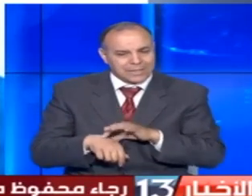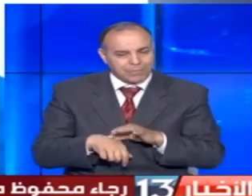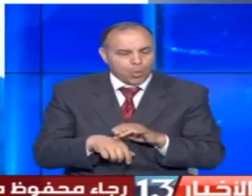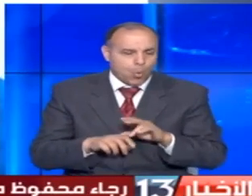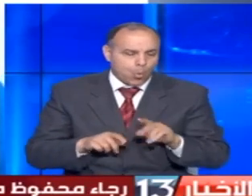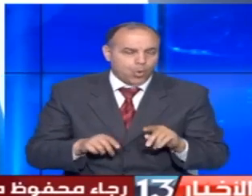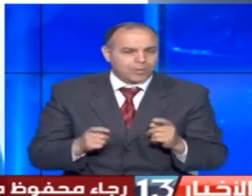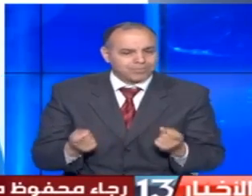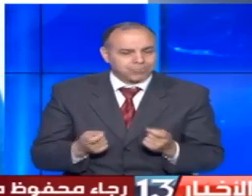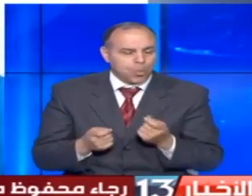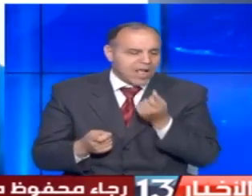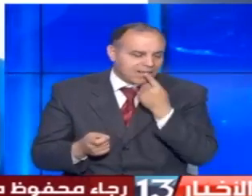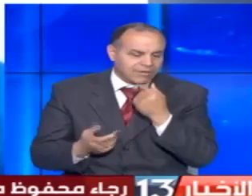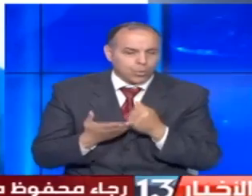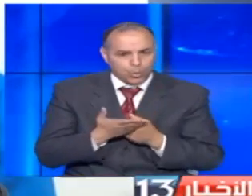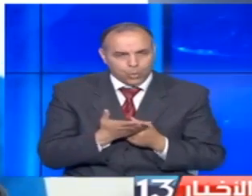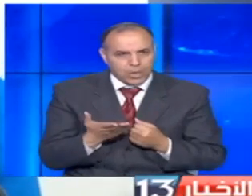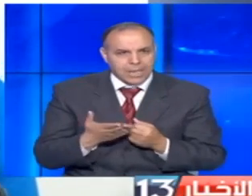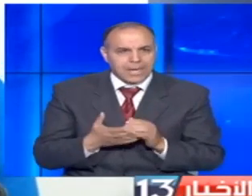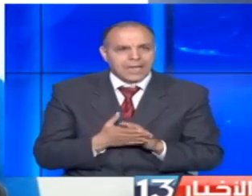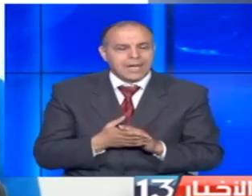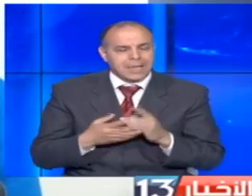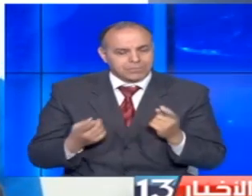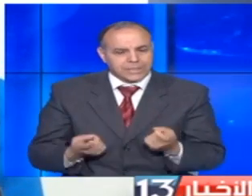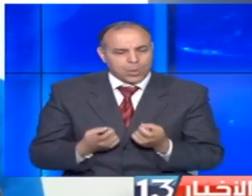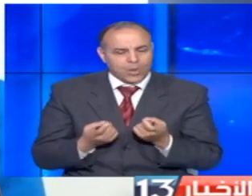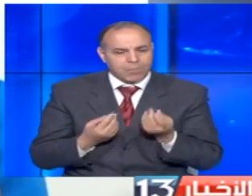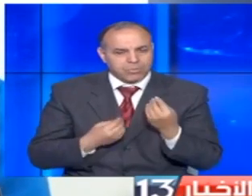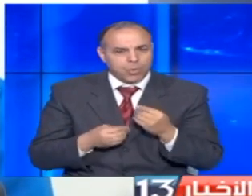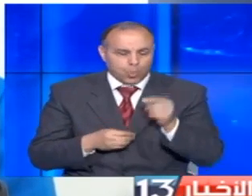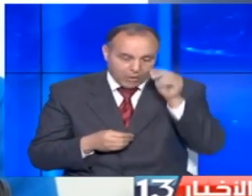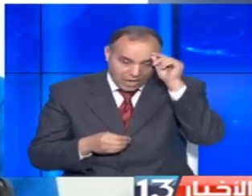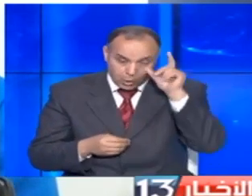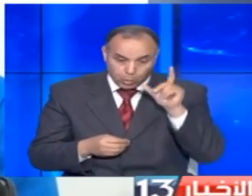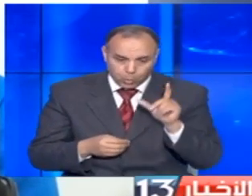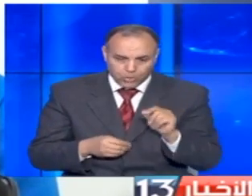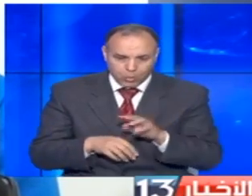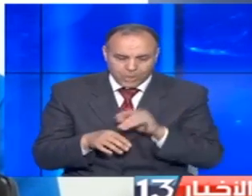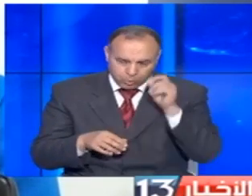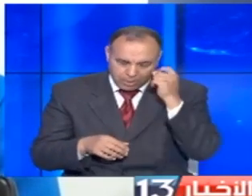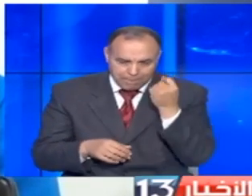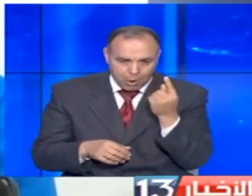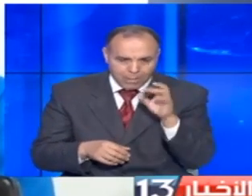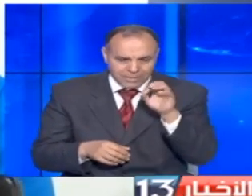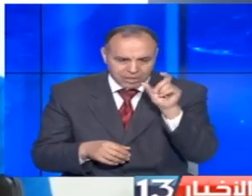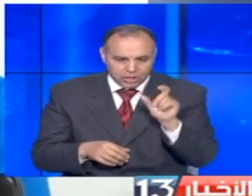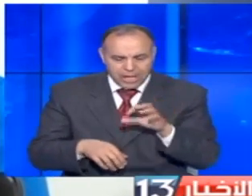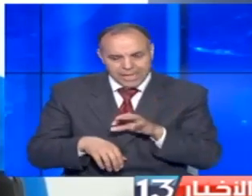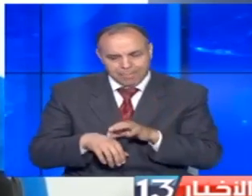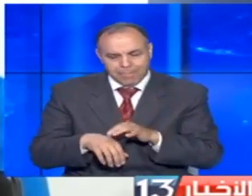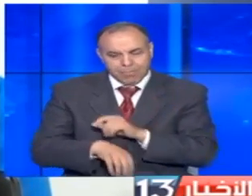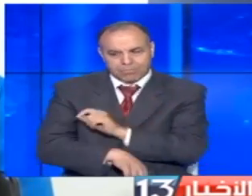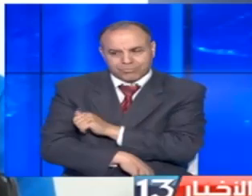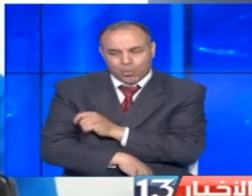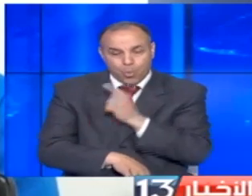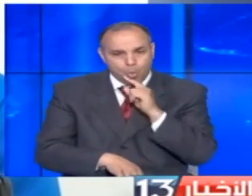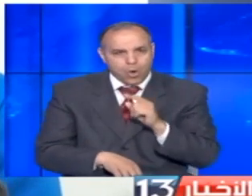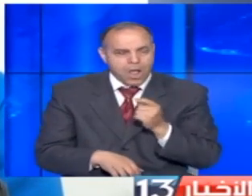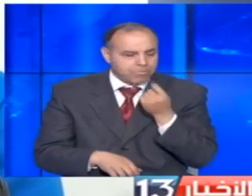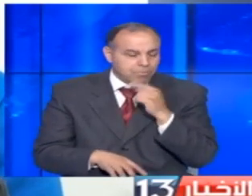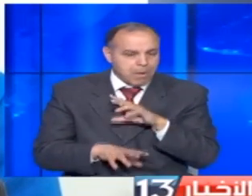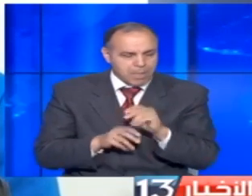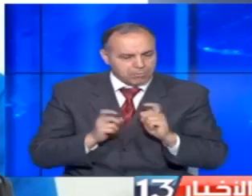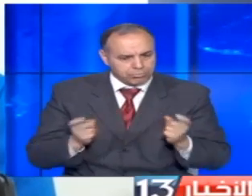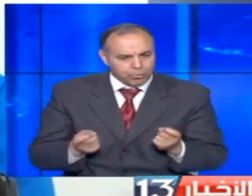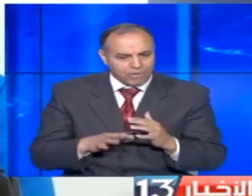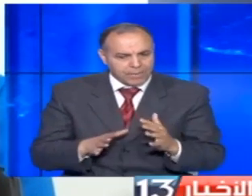الطبي والصياد وقعت حصاص التكوينات بالنسبه لولايه تونس كونا 150 ما بين طبيب واطار شبه طبي وصيادله